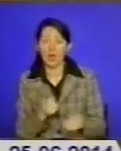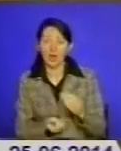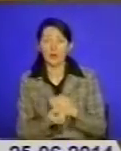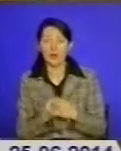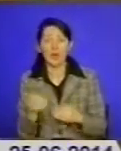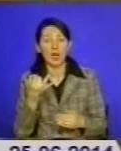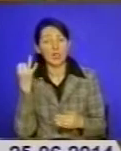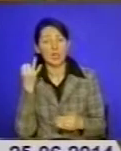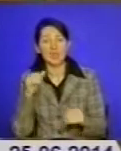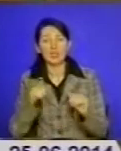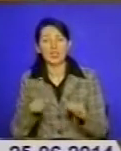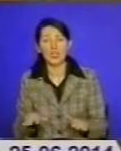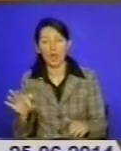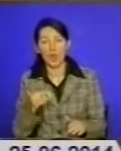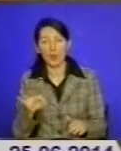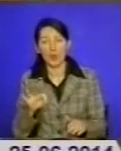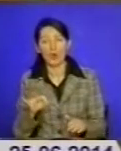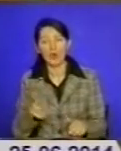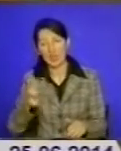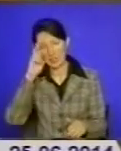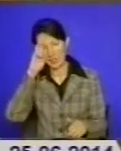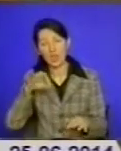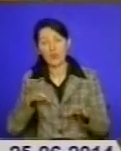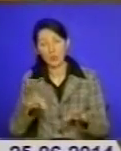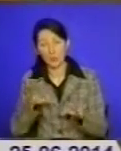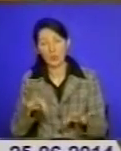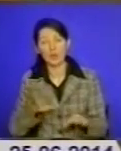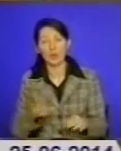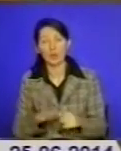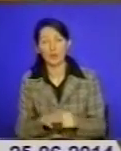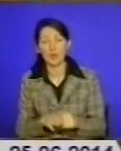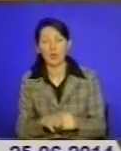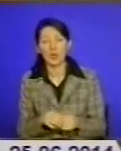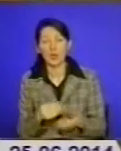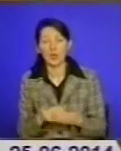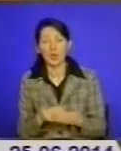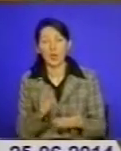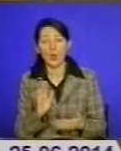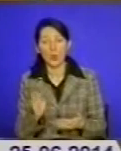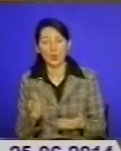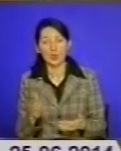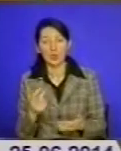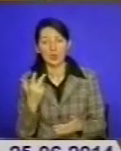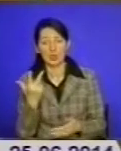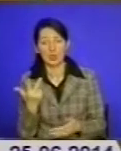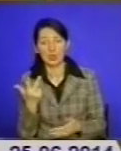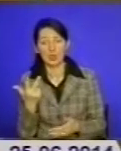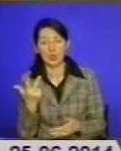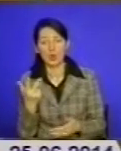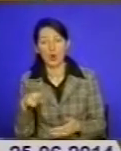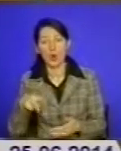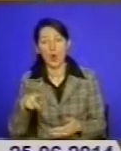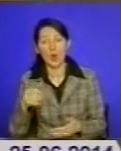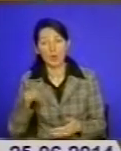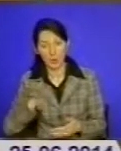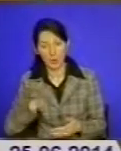про продаж автомобілів в комунальному автотранспортному підприємстві. Якраз буде 3 липня